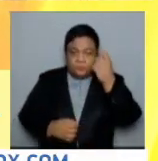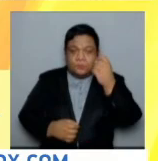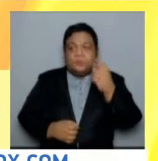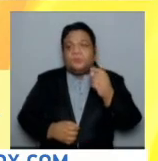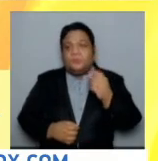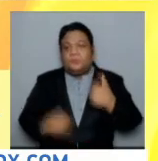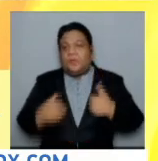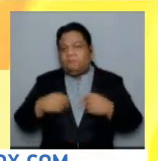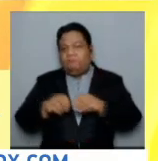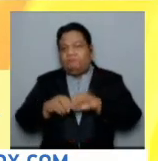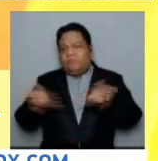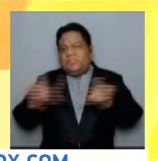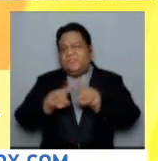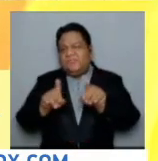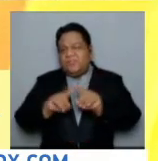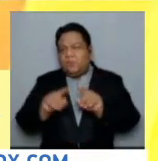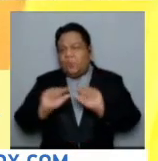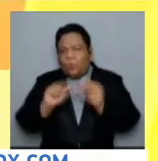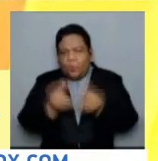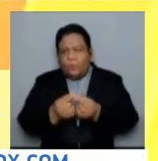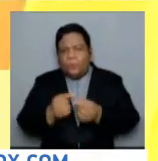dahil kuminsan talaga dahil sa